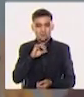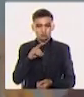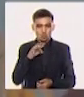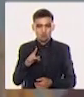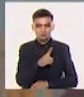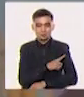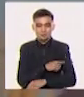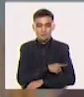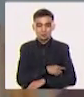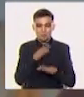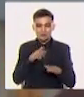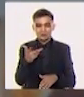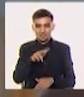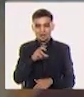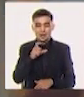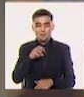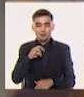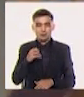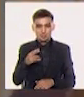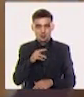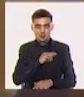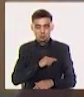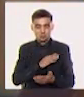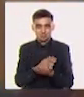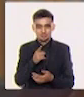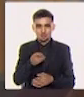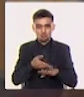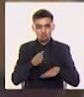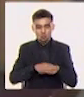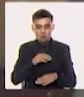3 эпидемиолог маман жұмыс істеп жатыр. Оларға жүктелген